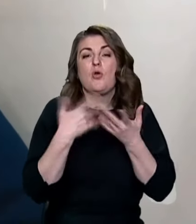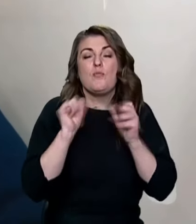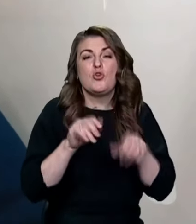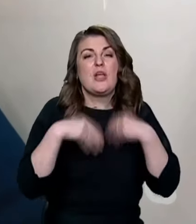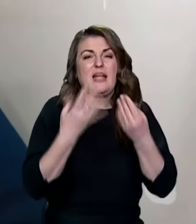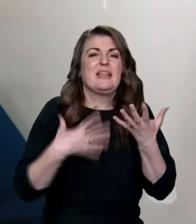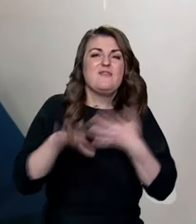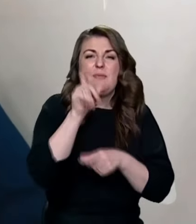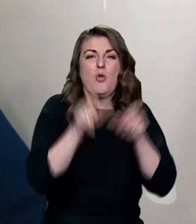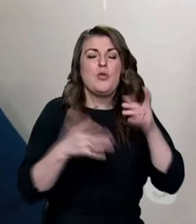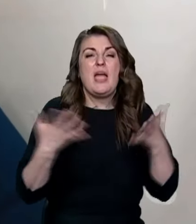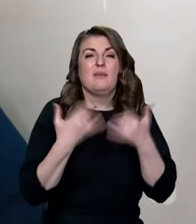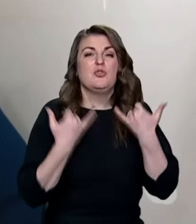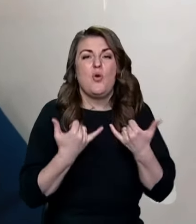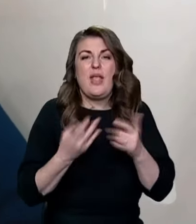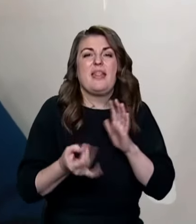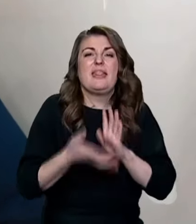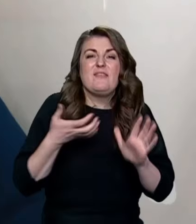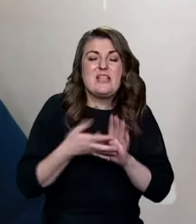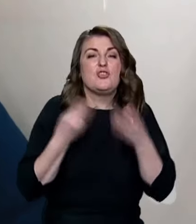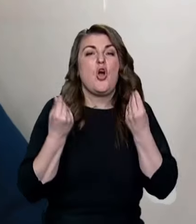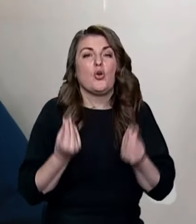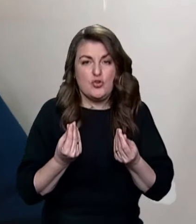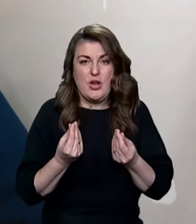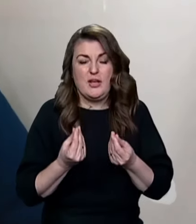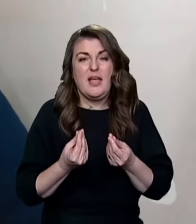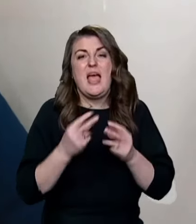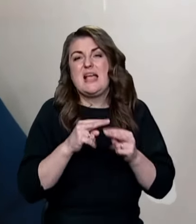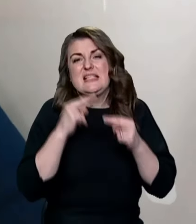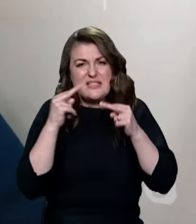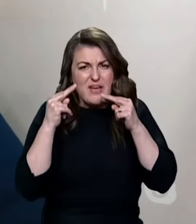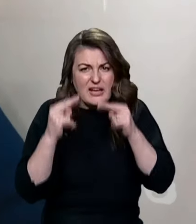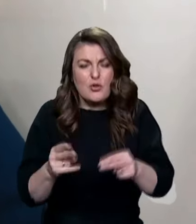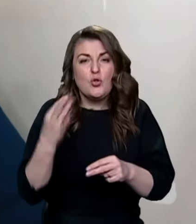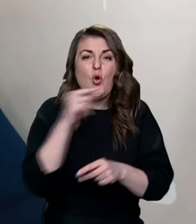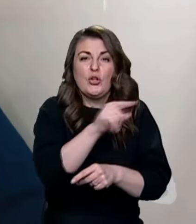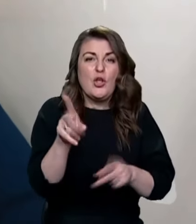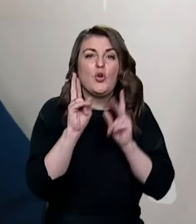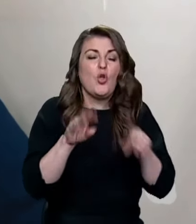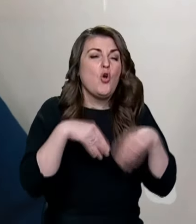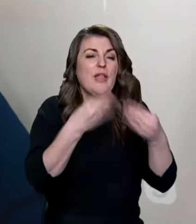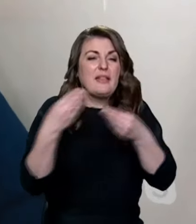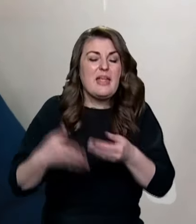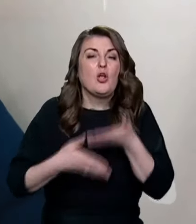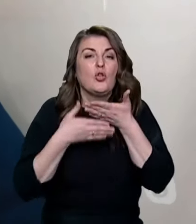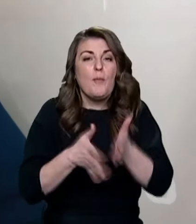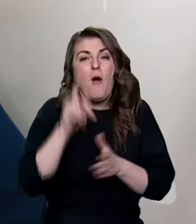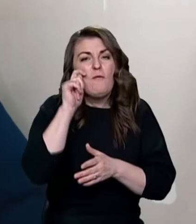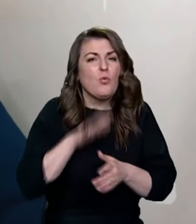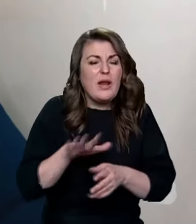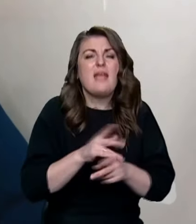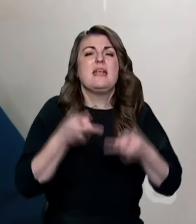можна дати всім людям, яким сьогодні не вистачає грошей, зверніться до тих, хто надає допомогу. В